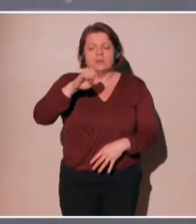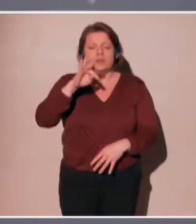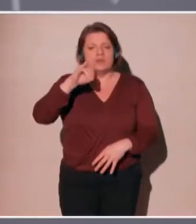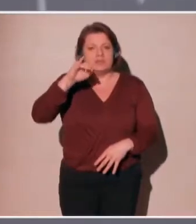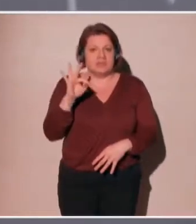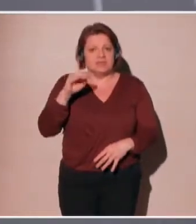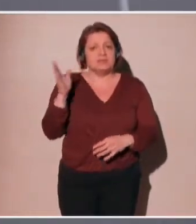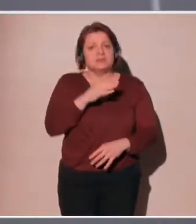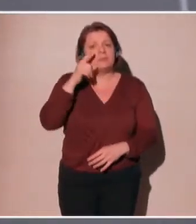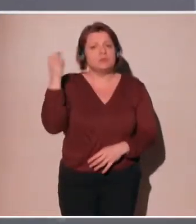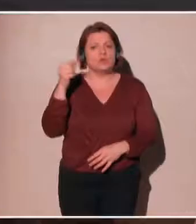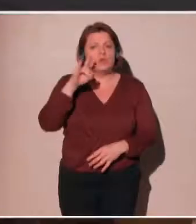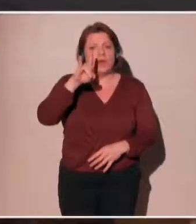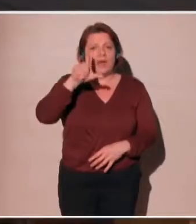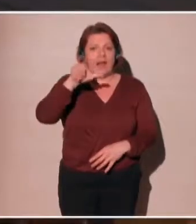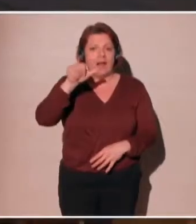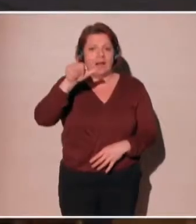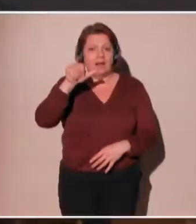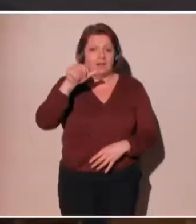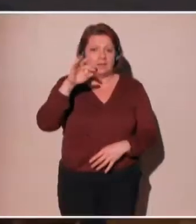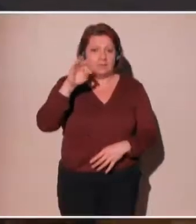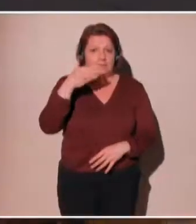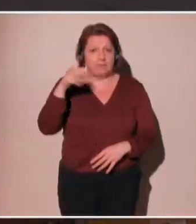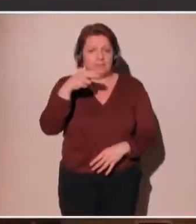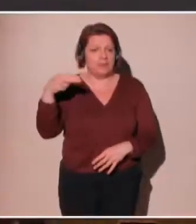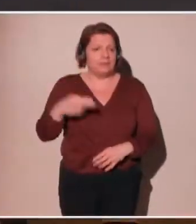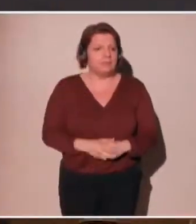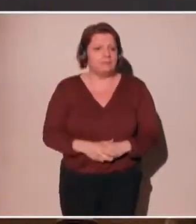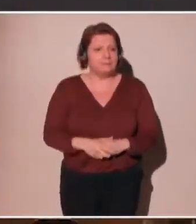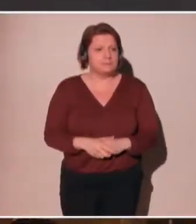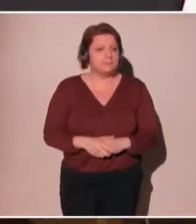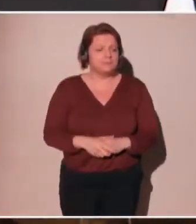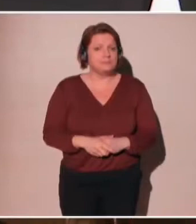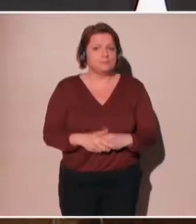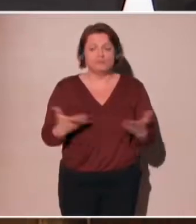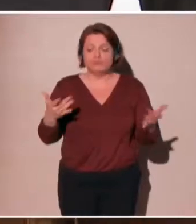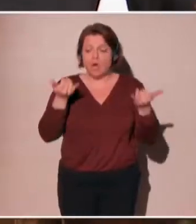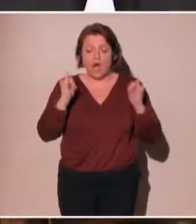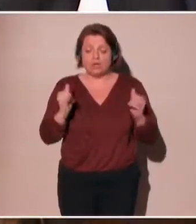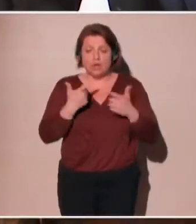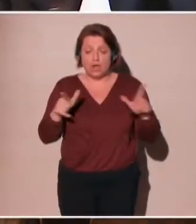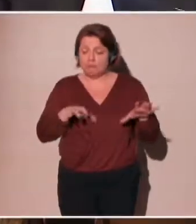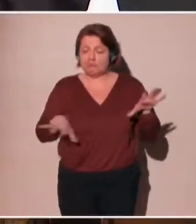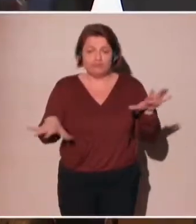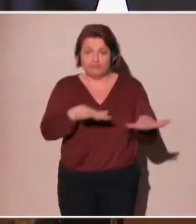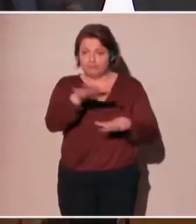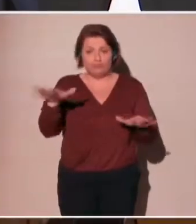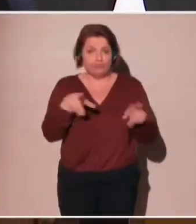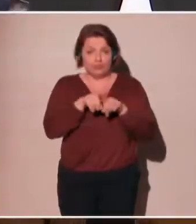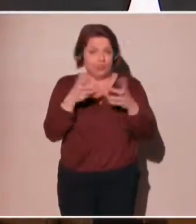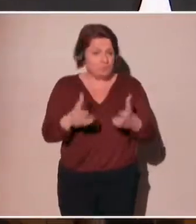Antoine and Sam, can you join me on stage, wherever you want? Là où vous voulez, installez-vous. Bien.